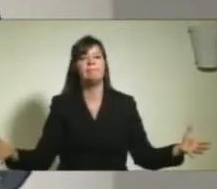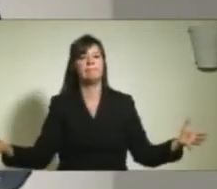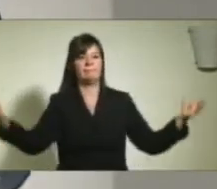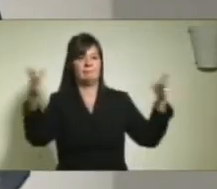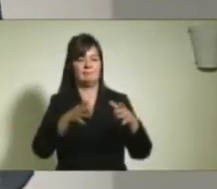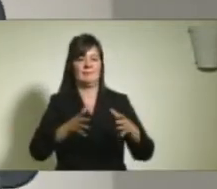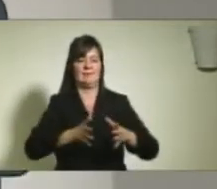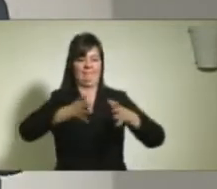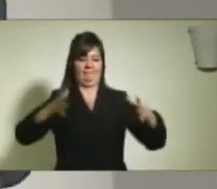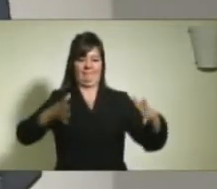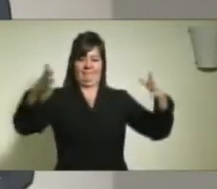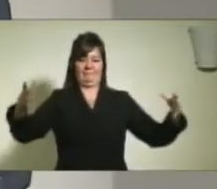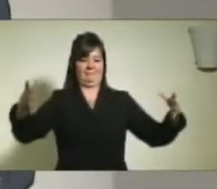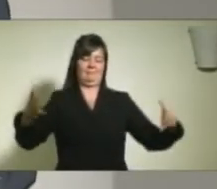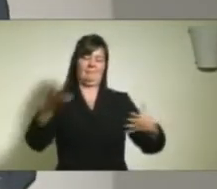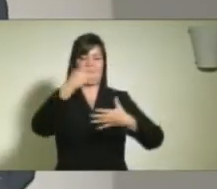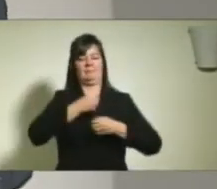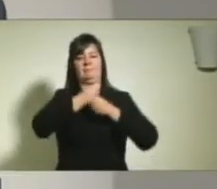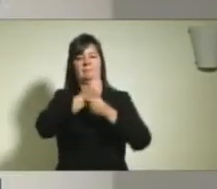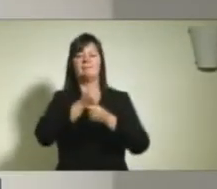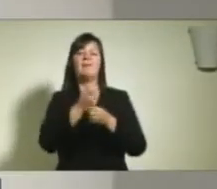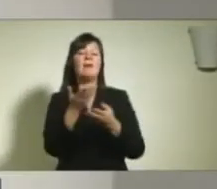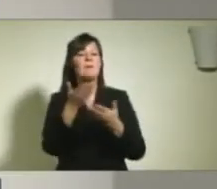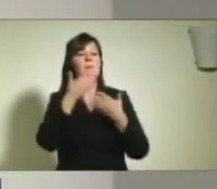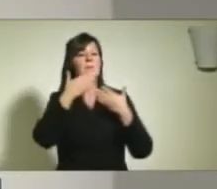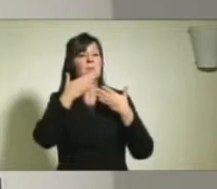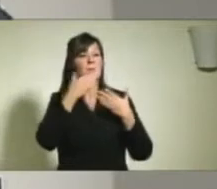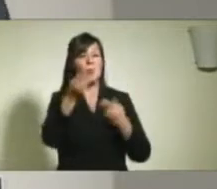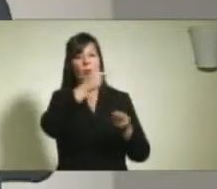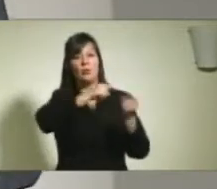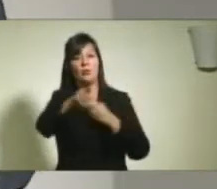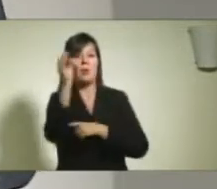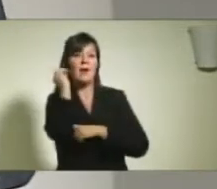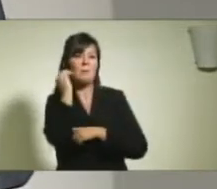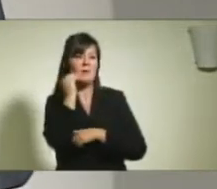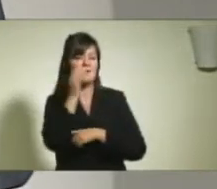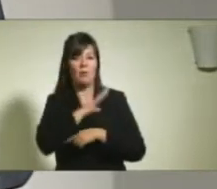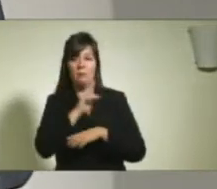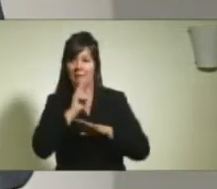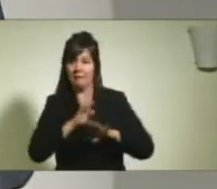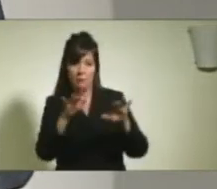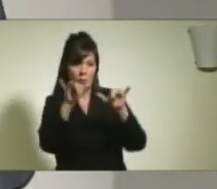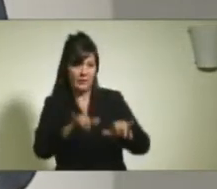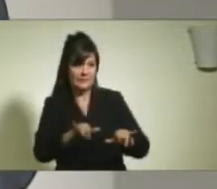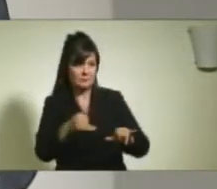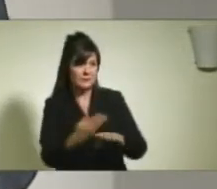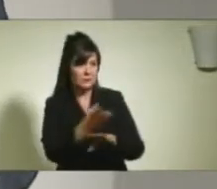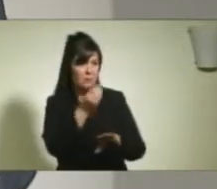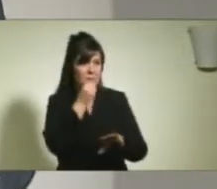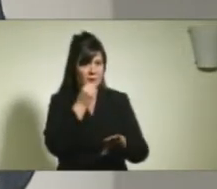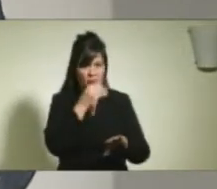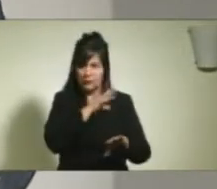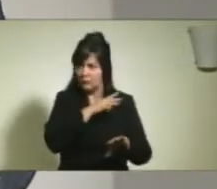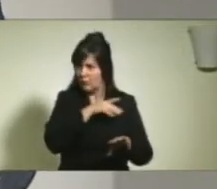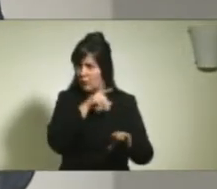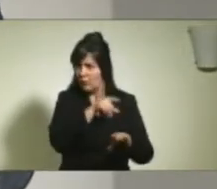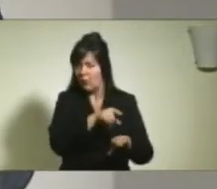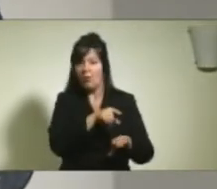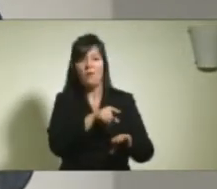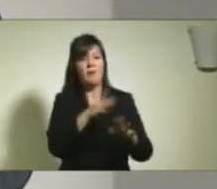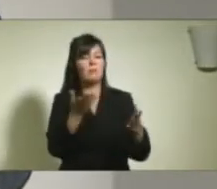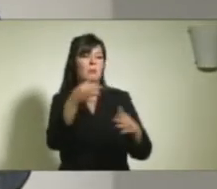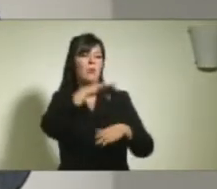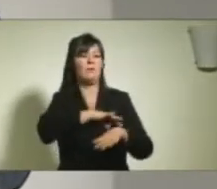nombre et bon retour à la maison. On vous invite à rester parce que je pense qu'il y a un repas qui va être servi, donc à